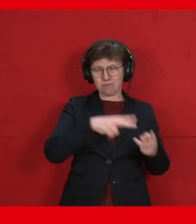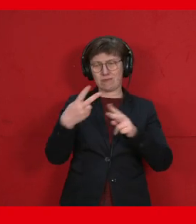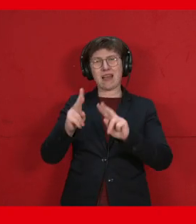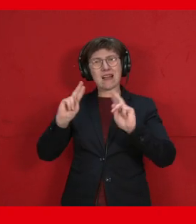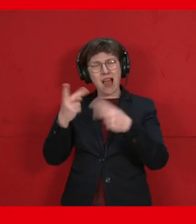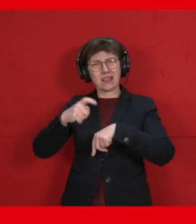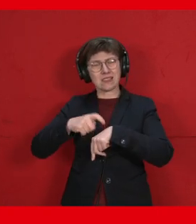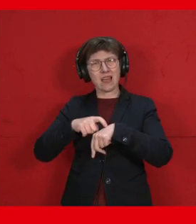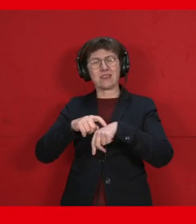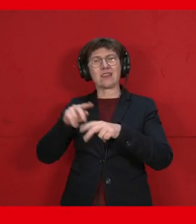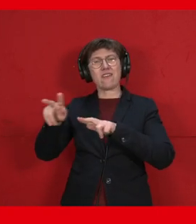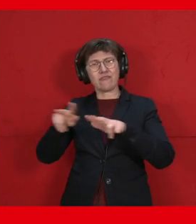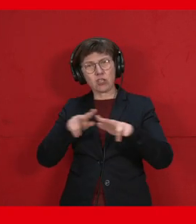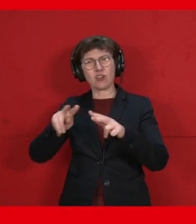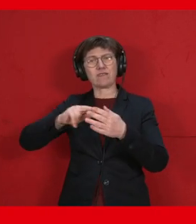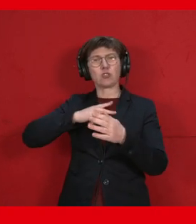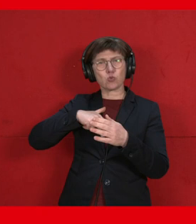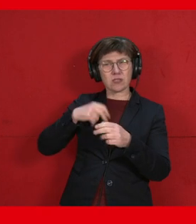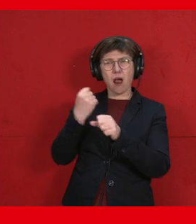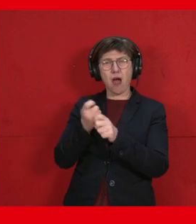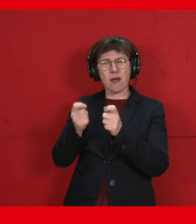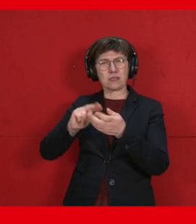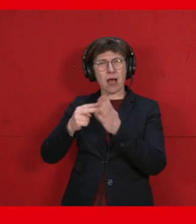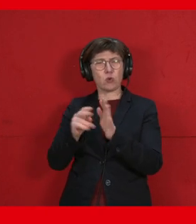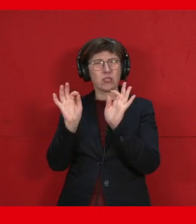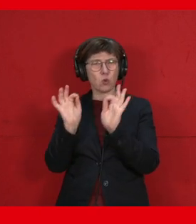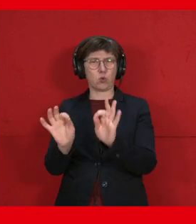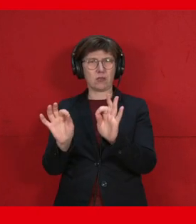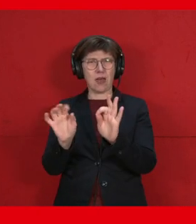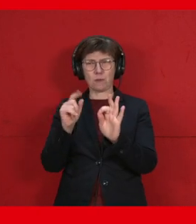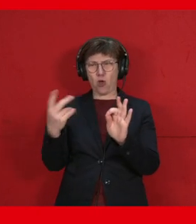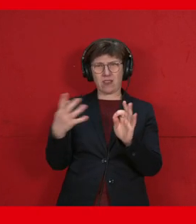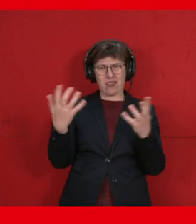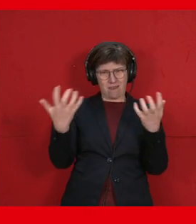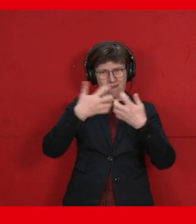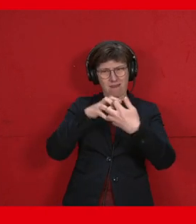Sozial-, Wirtschafts- und Arbeitsmarktpolitik machen können. Also wenn wir es schaffen, diese auch